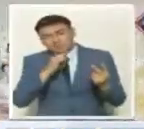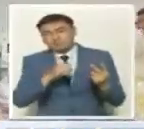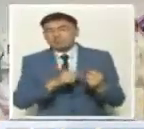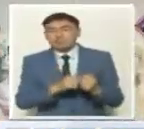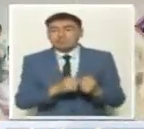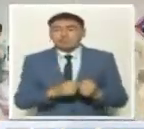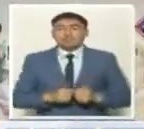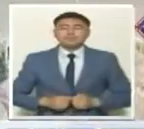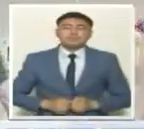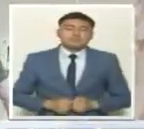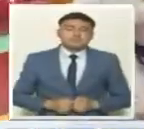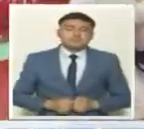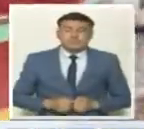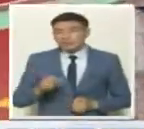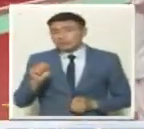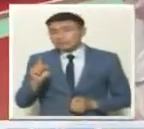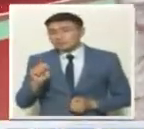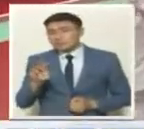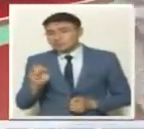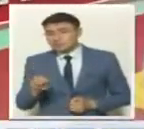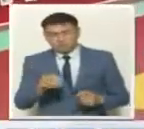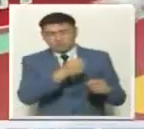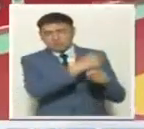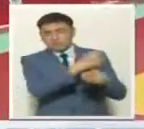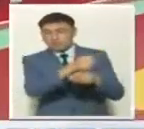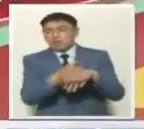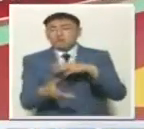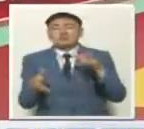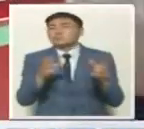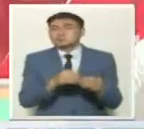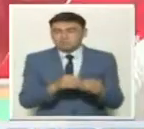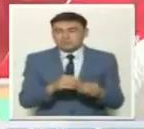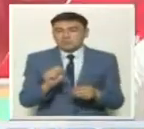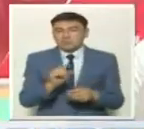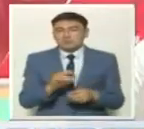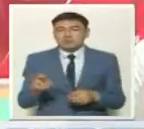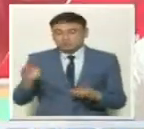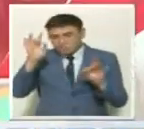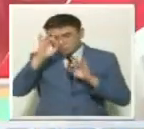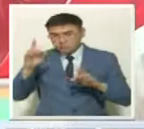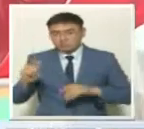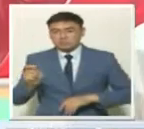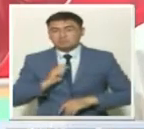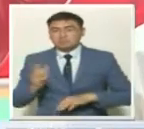с отечественниками. Азамат, выигравший во всех состязаниях, стал чемпионом Азии.